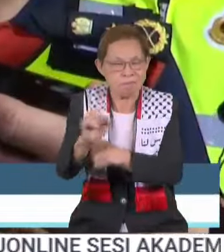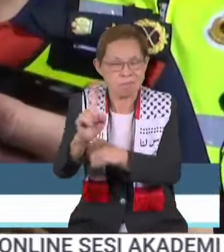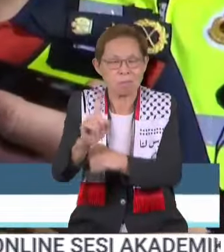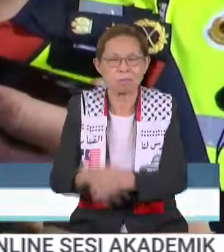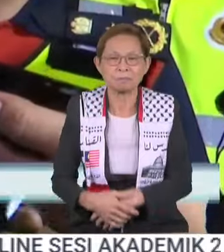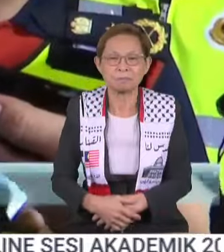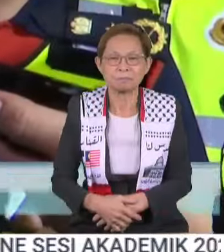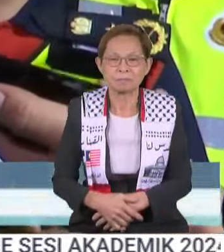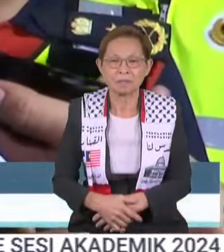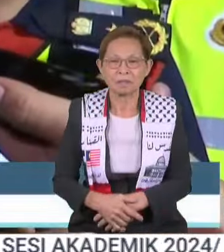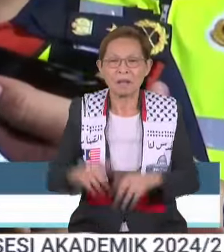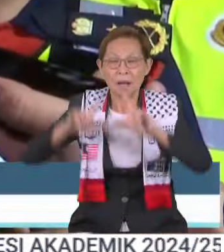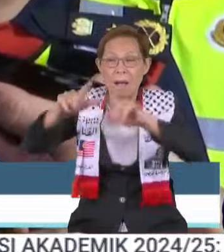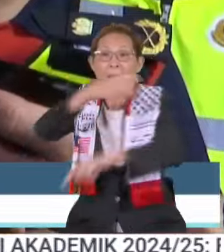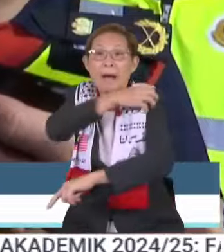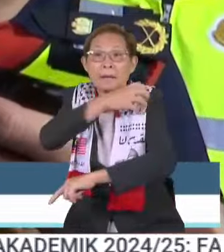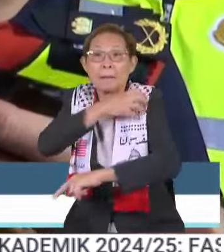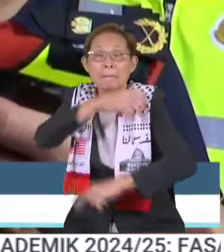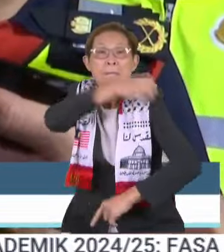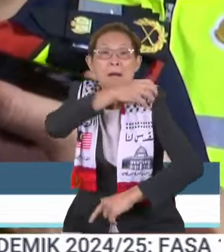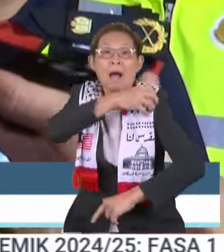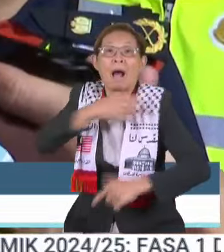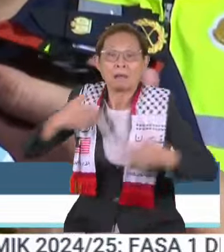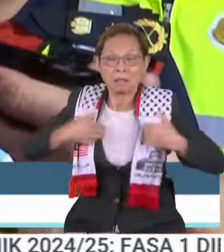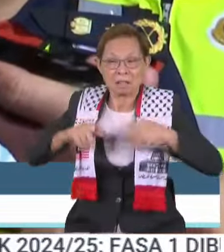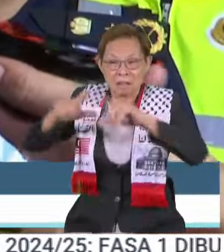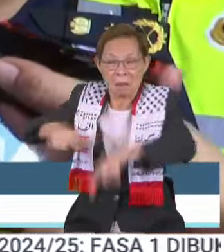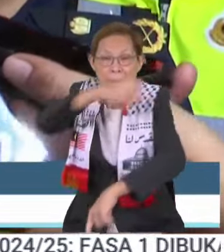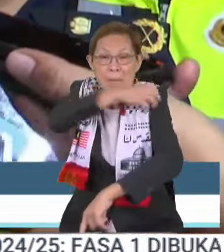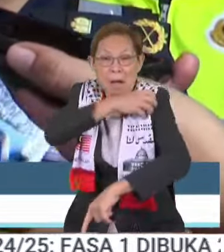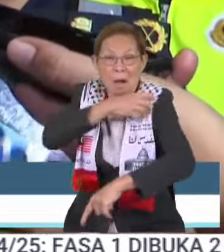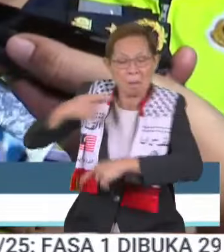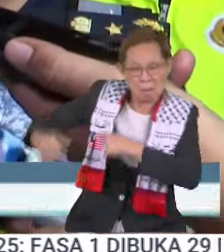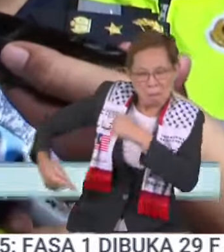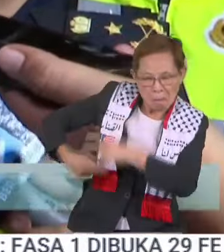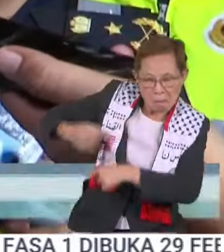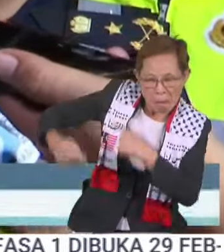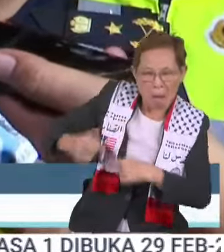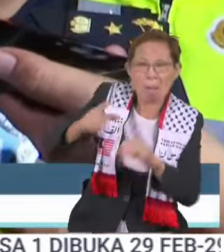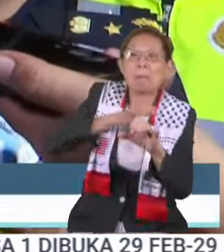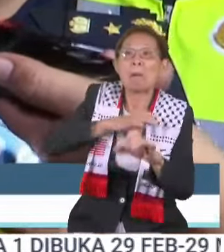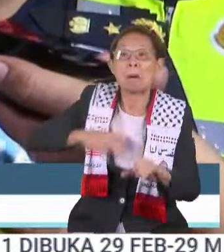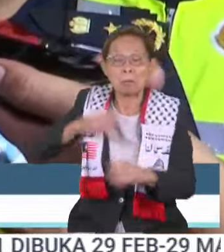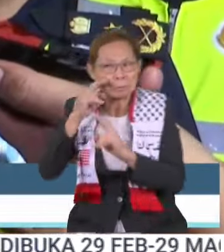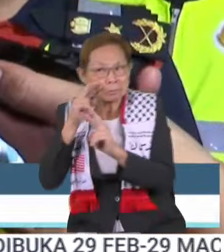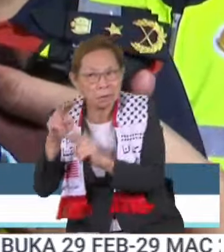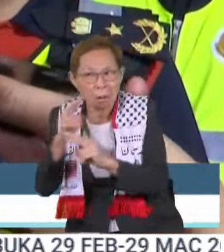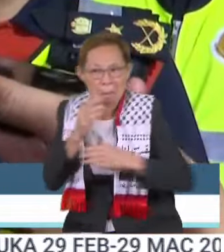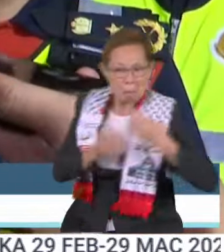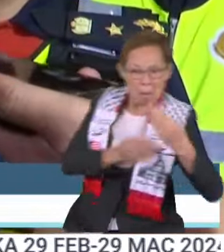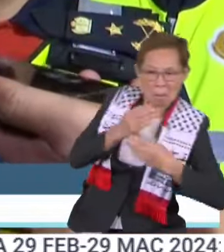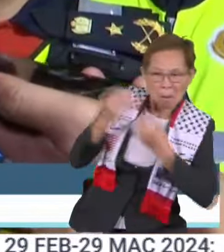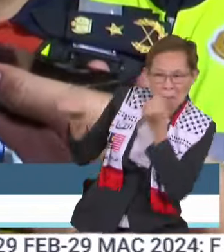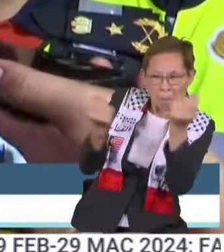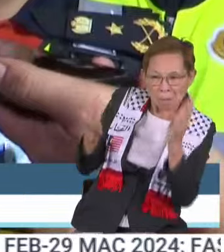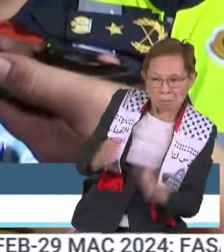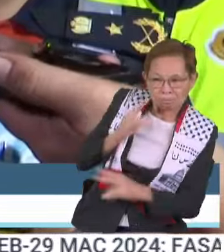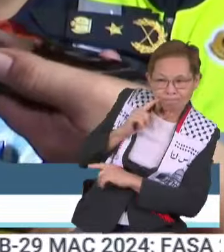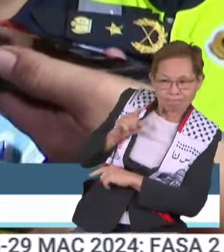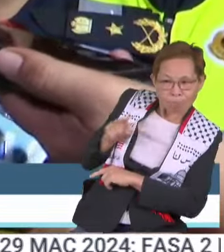Kita meletakkan pegawai-pegawai penyamar kita yang menyamar sebagai penumpang untuk memerhati gerak laku pemandu-pemandu